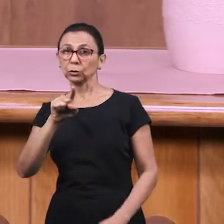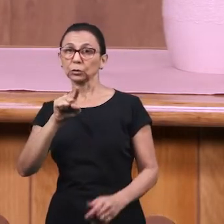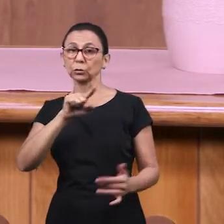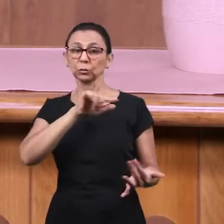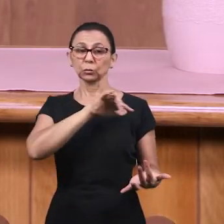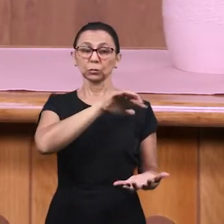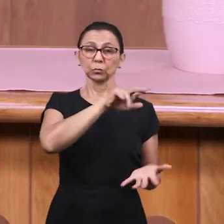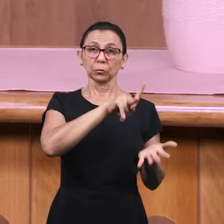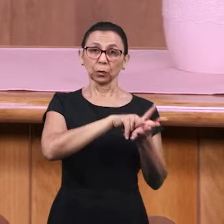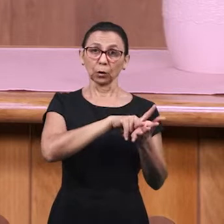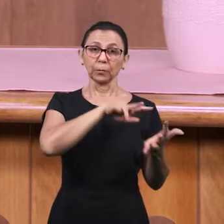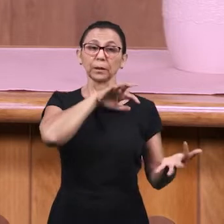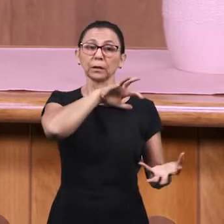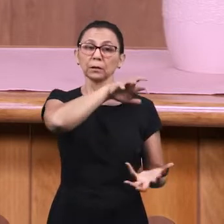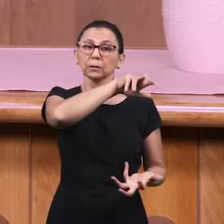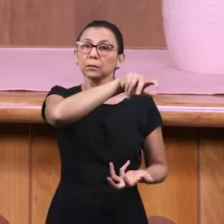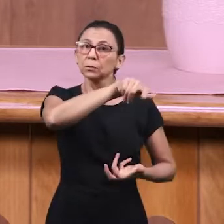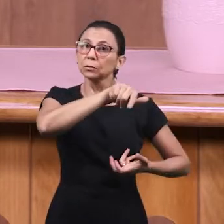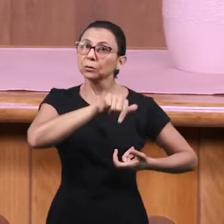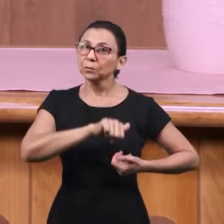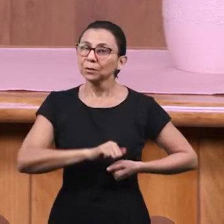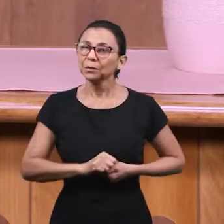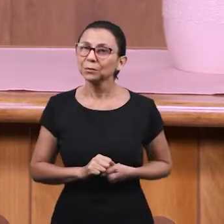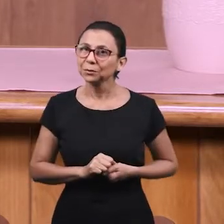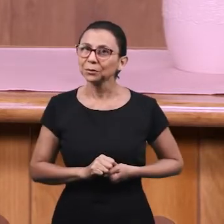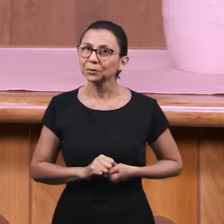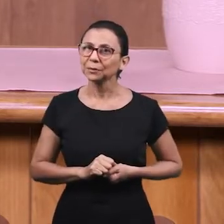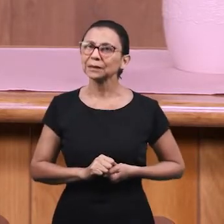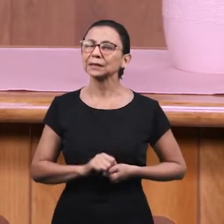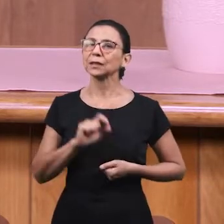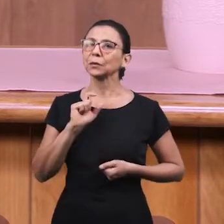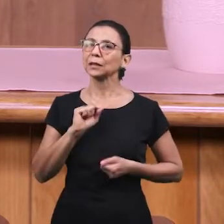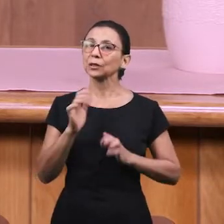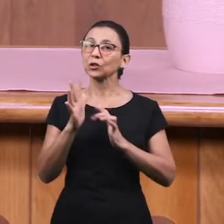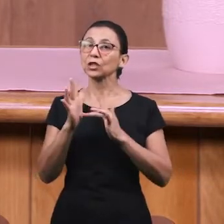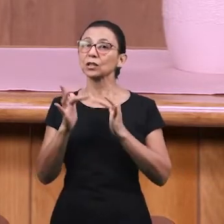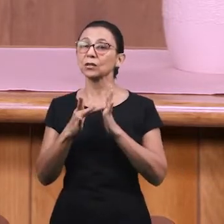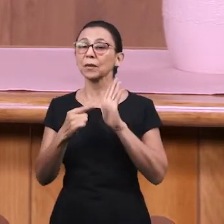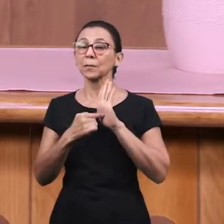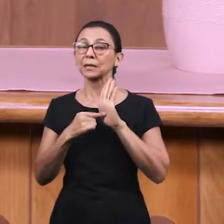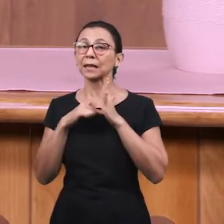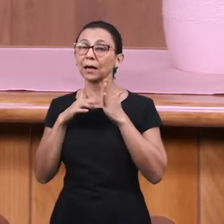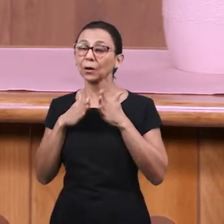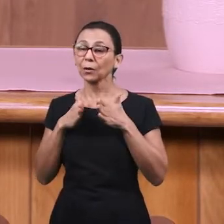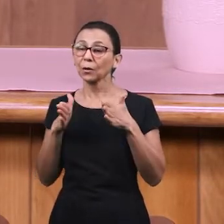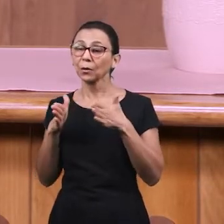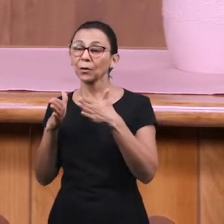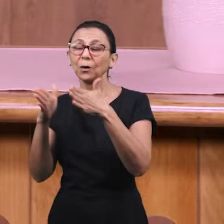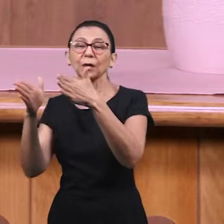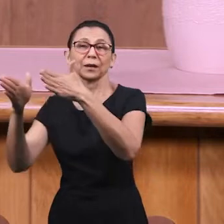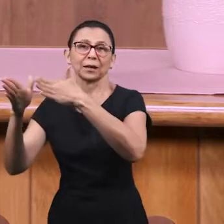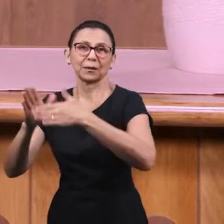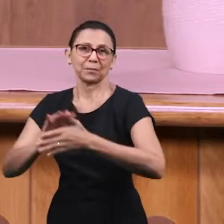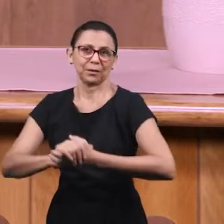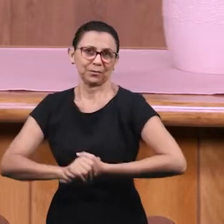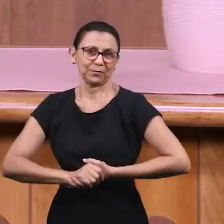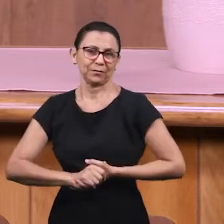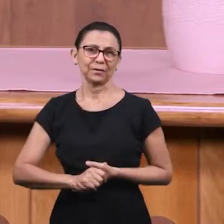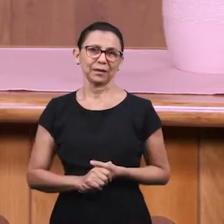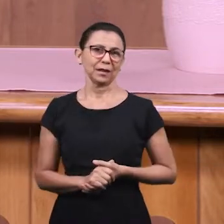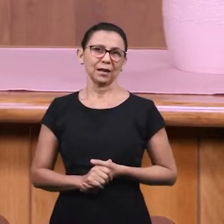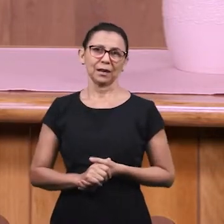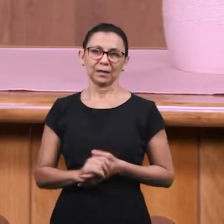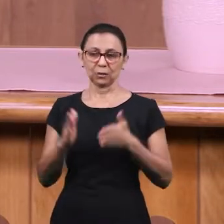мной, не будет ходить во тьме. Так он пришел, чтобы показать путь. Иисус – путь. Он не основал